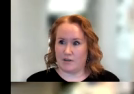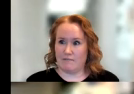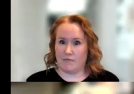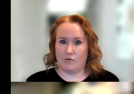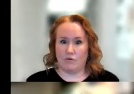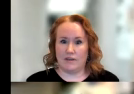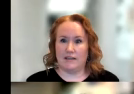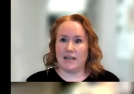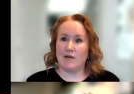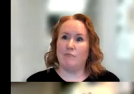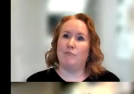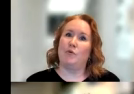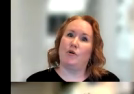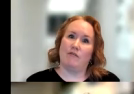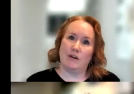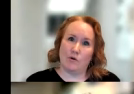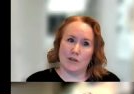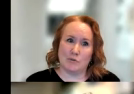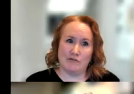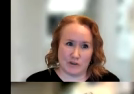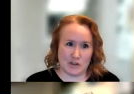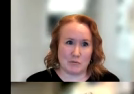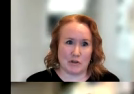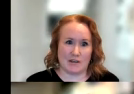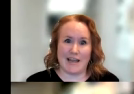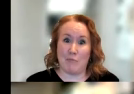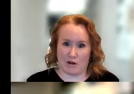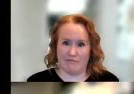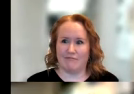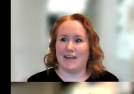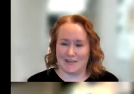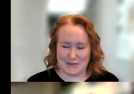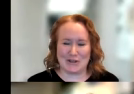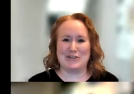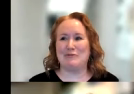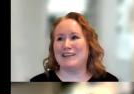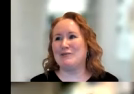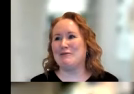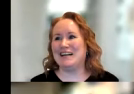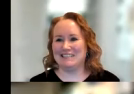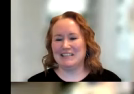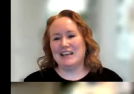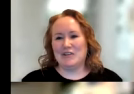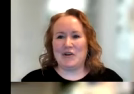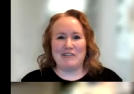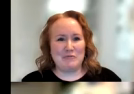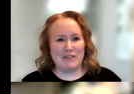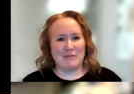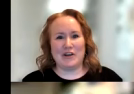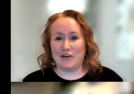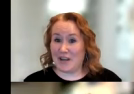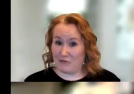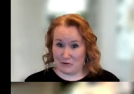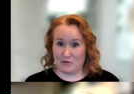neste møte, og det prøver vi å holde som et fysisk møte. Det planen. Vi satser på at det går bra. Nå har det vært